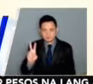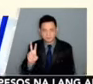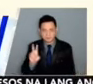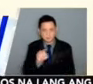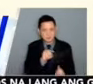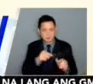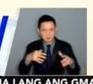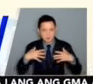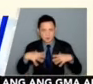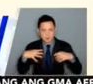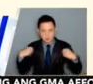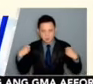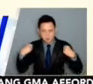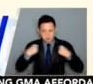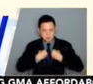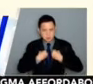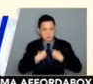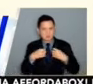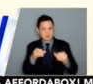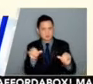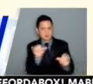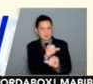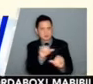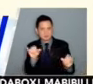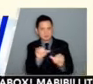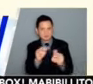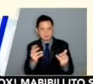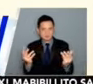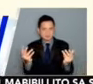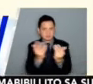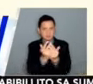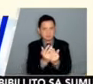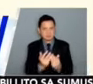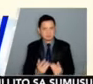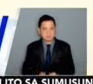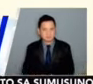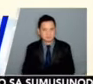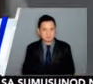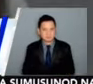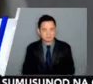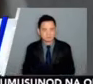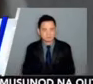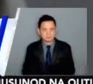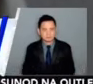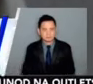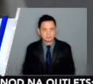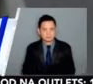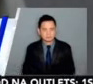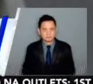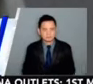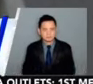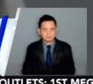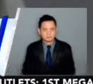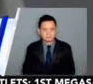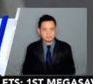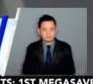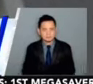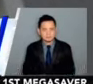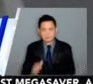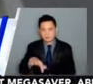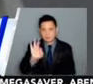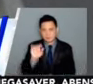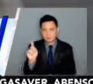siya nung nahuli siya, yun pa yung suot niya habang sila ay nang-hold up. Nakuha sa suspect ang isang